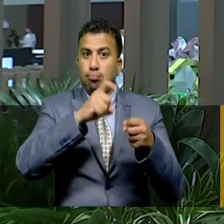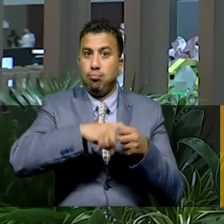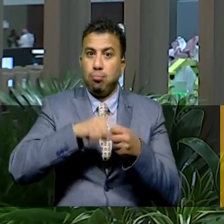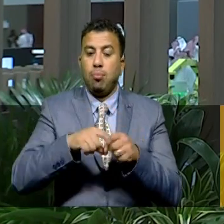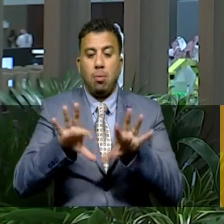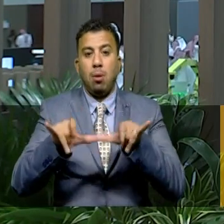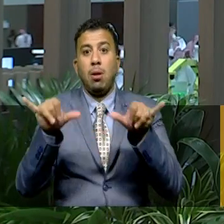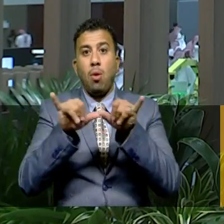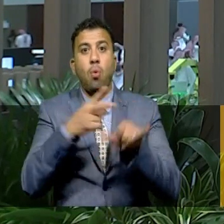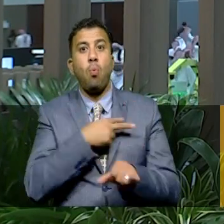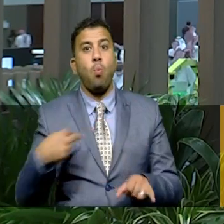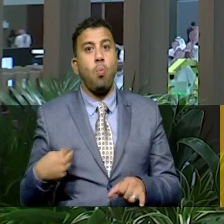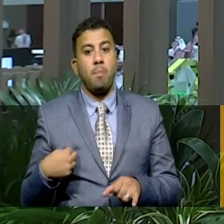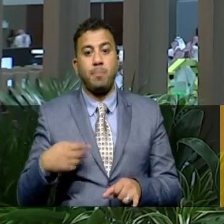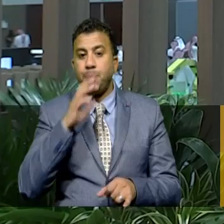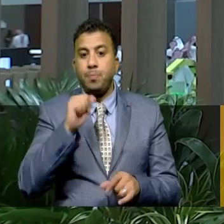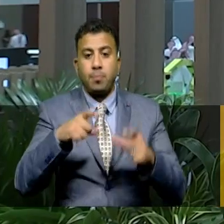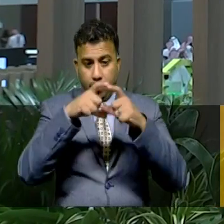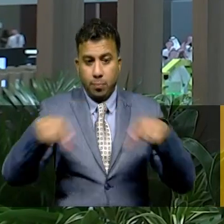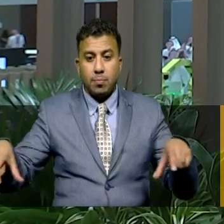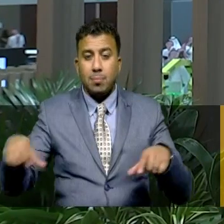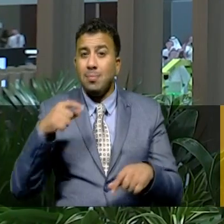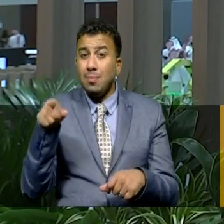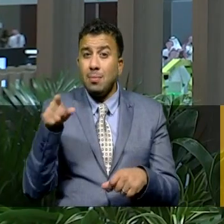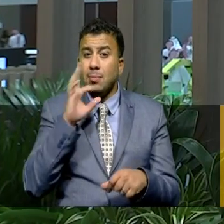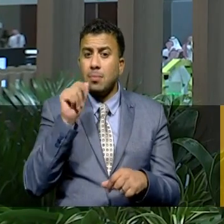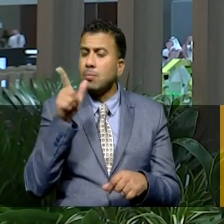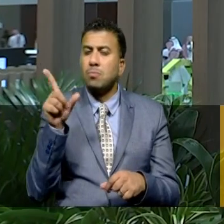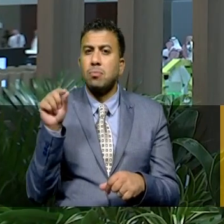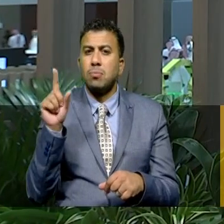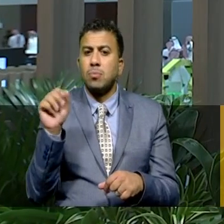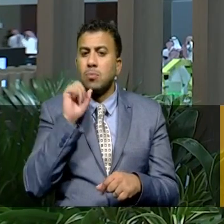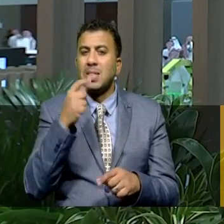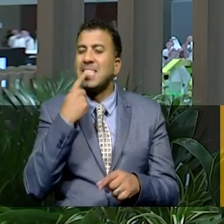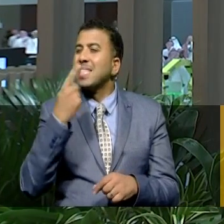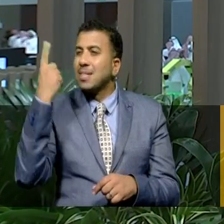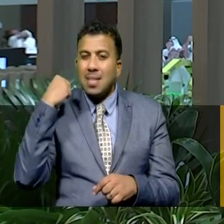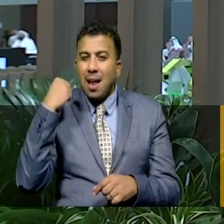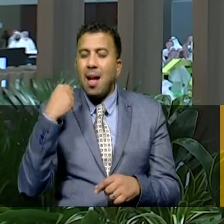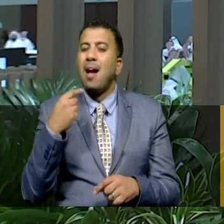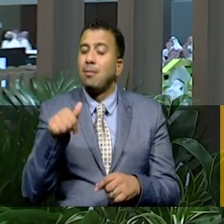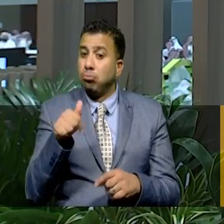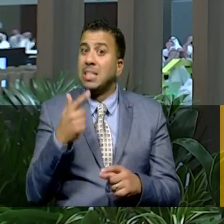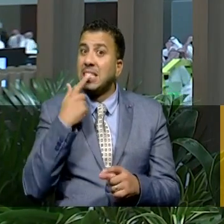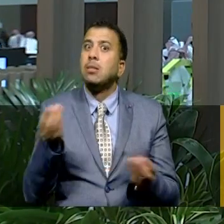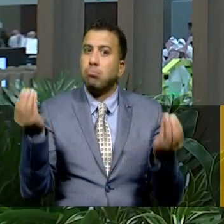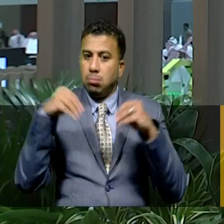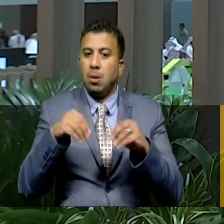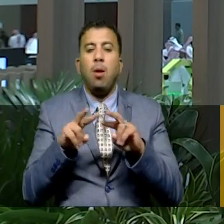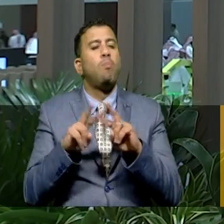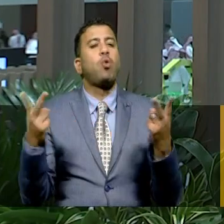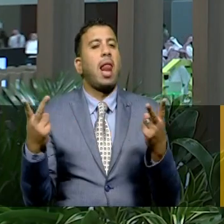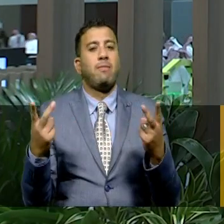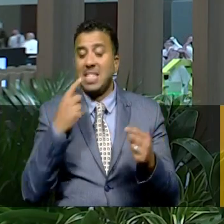الإلكترونية. المنصة هذه يمكن أيضا تميزنا فيها عن العام السابق، منصة جدا مختلفة عن